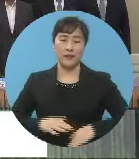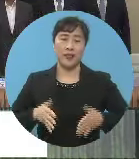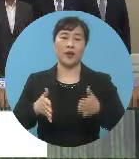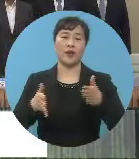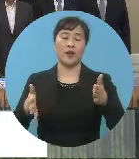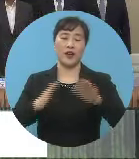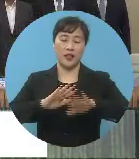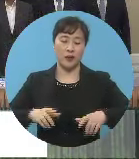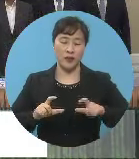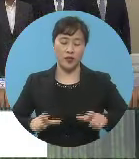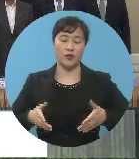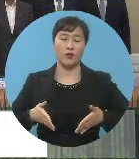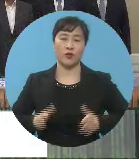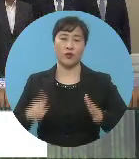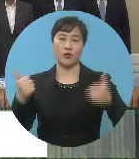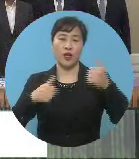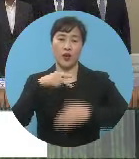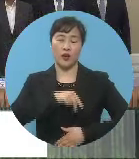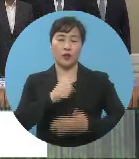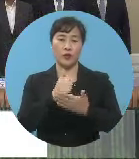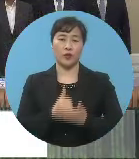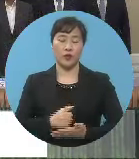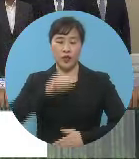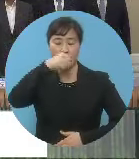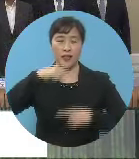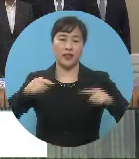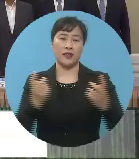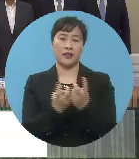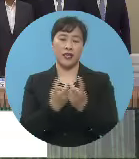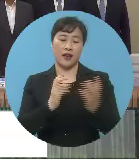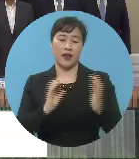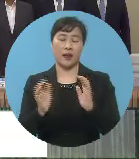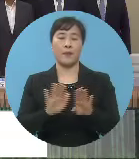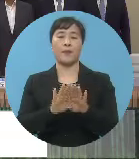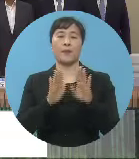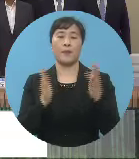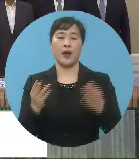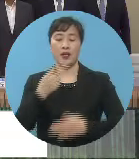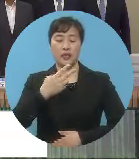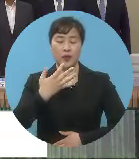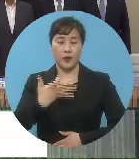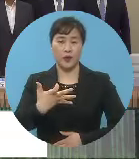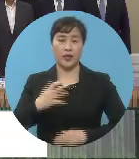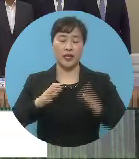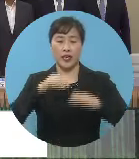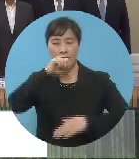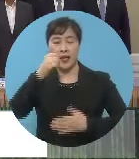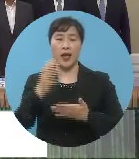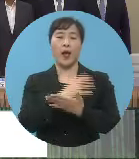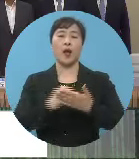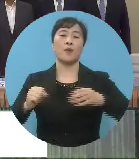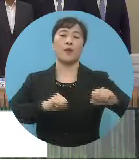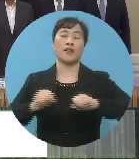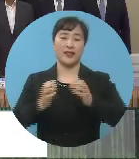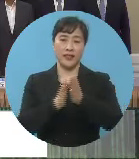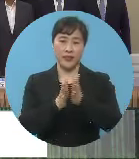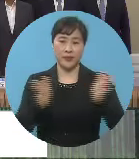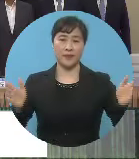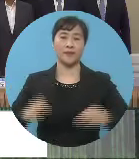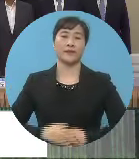전라남도가 전남 지역 출신 국회의원 초청 예산정책 간담회를 열고 2019년 국고예산 확보 활동에